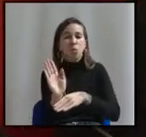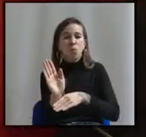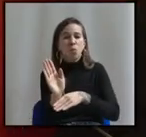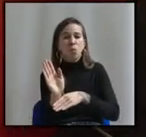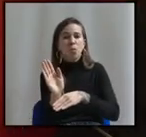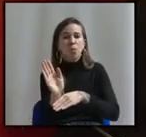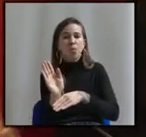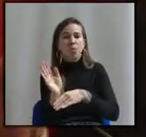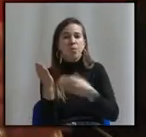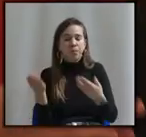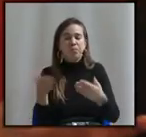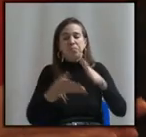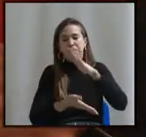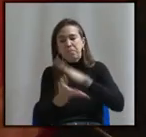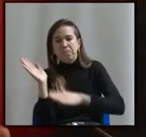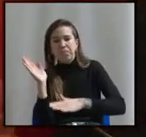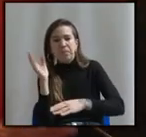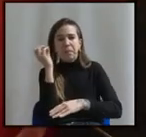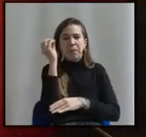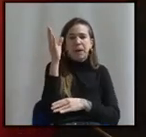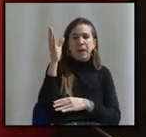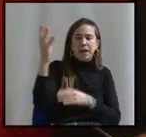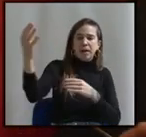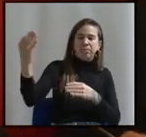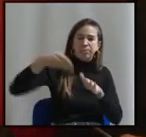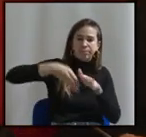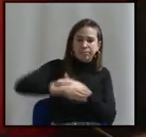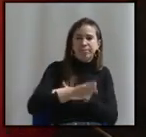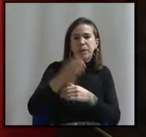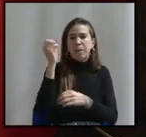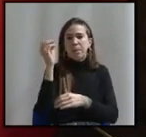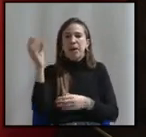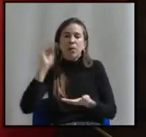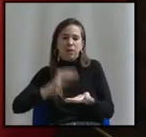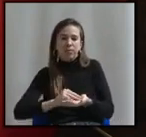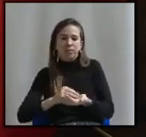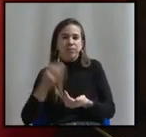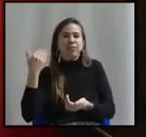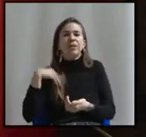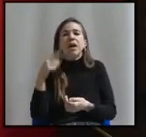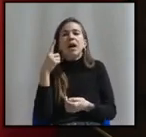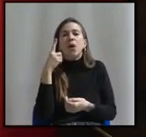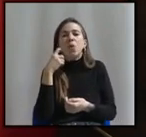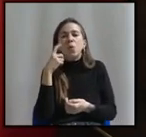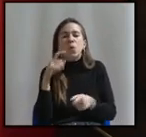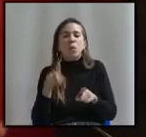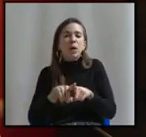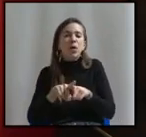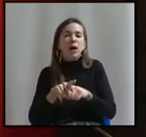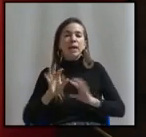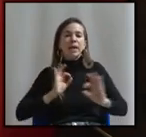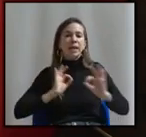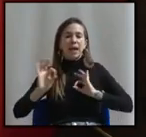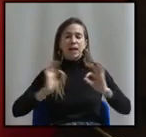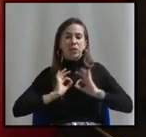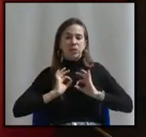sortir del ple, entrar al ple, tornar a sortir, etc. No? Estem acostumats també a vegades al teatre que ens fan el grup